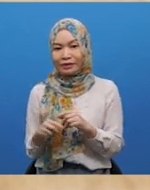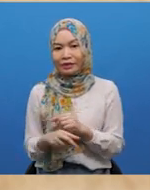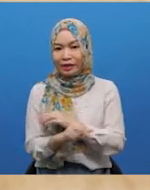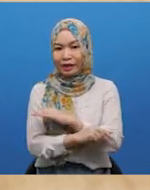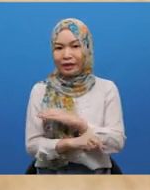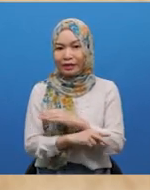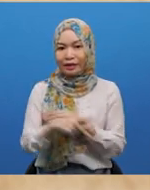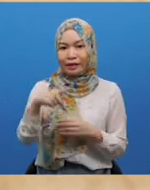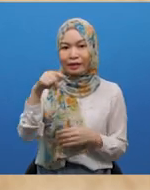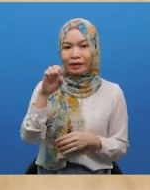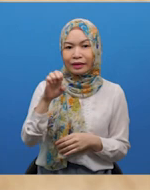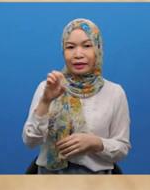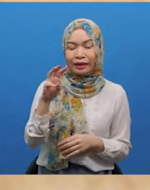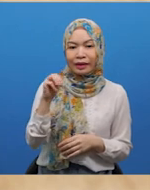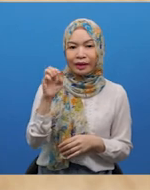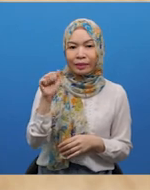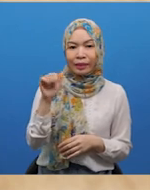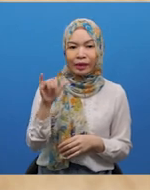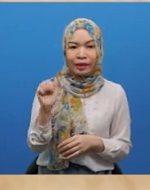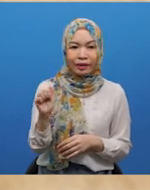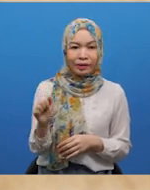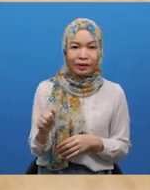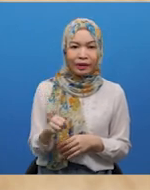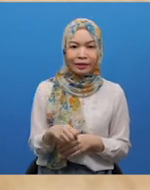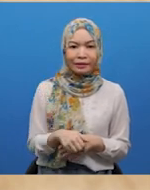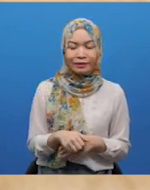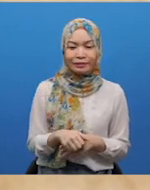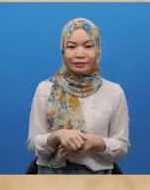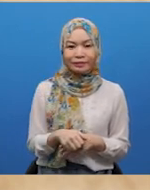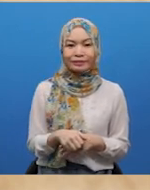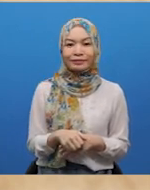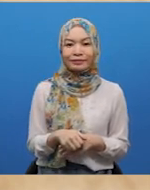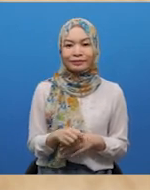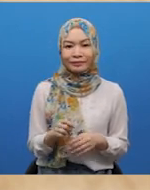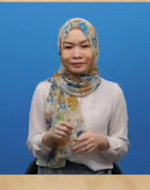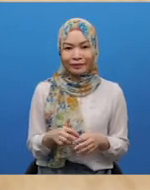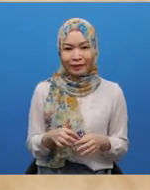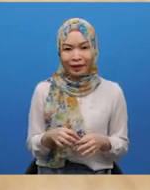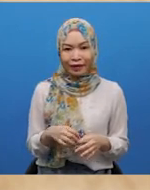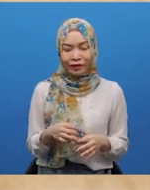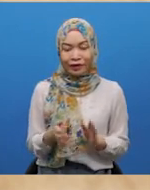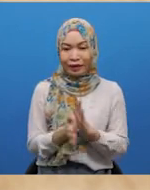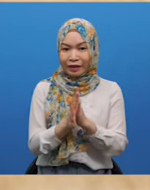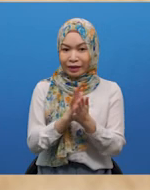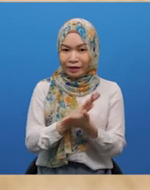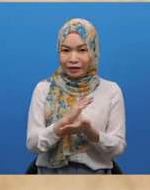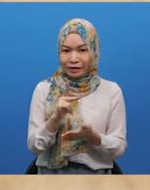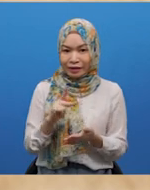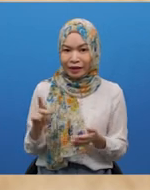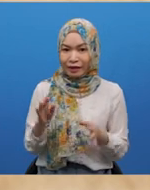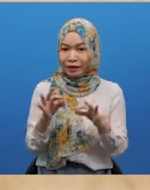kembayat, di karang fakir dijadikan